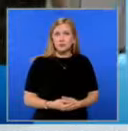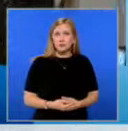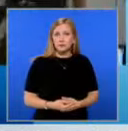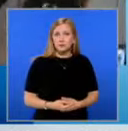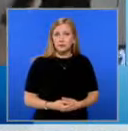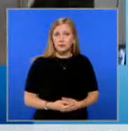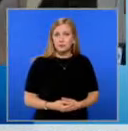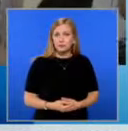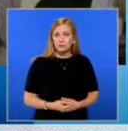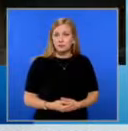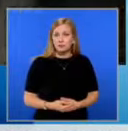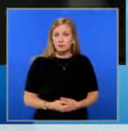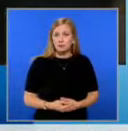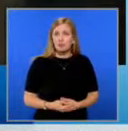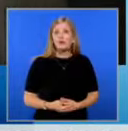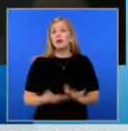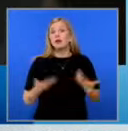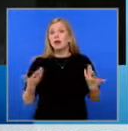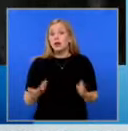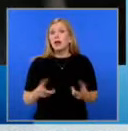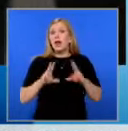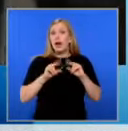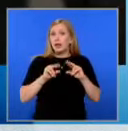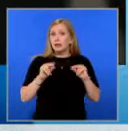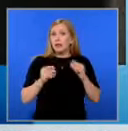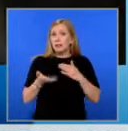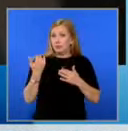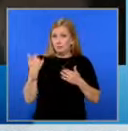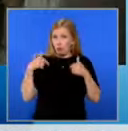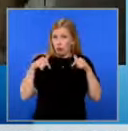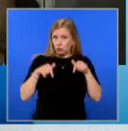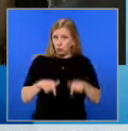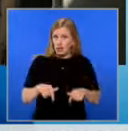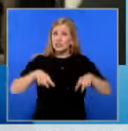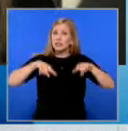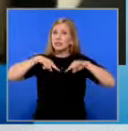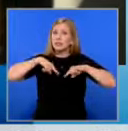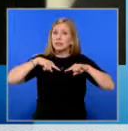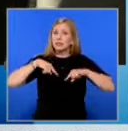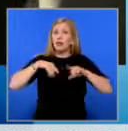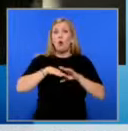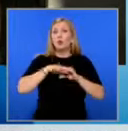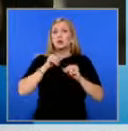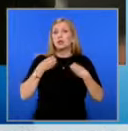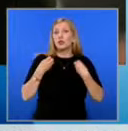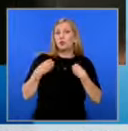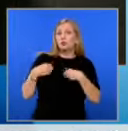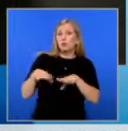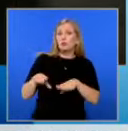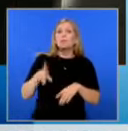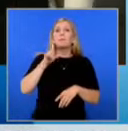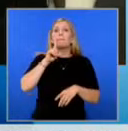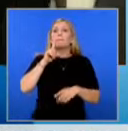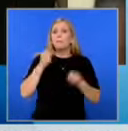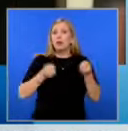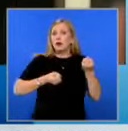съжаление иначе нора както ти каза по-рано днес софийският апелативен съд отказа да освободи от ареста петър